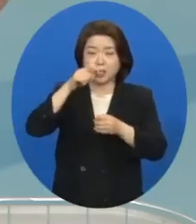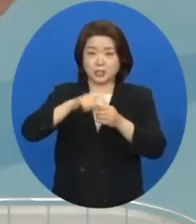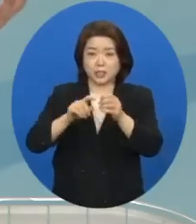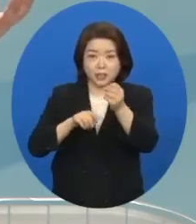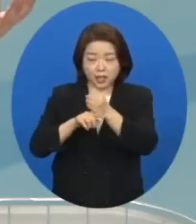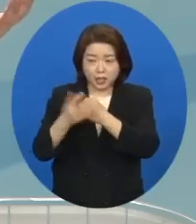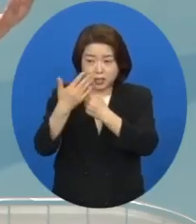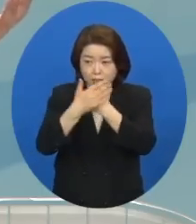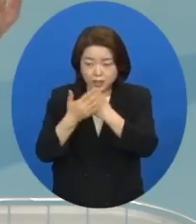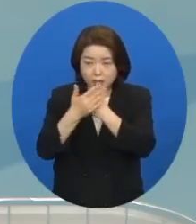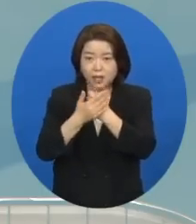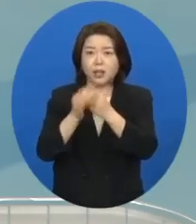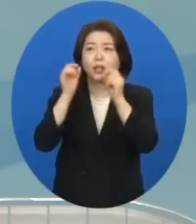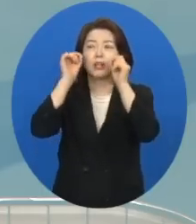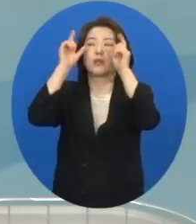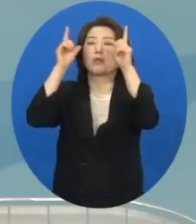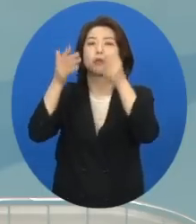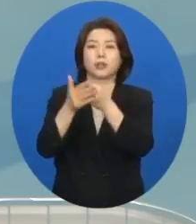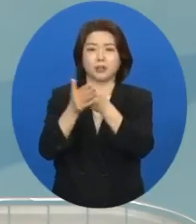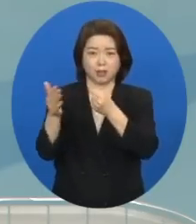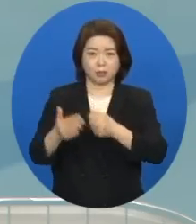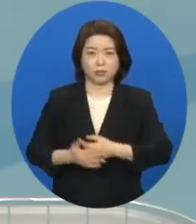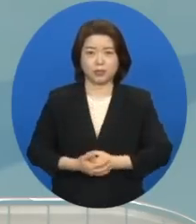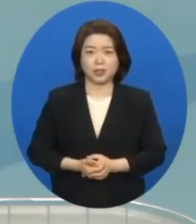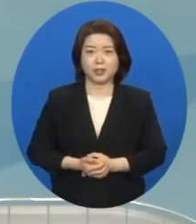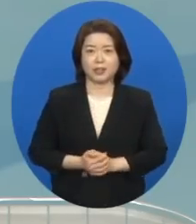눈이 뜨였기 때문인 겁니다.